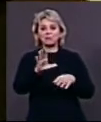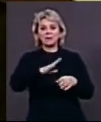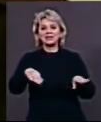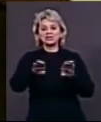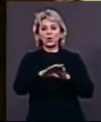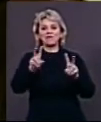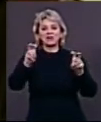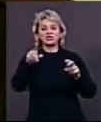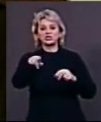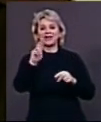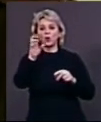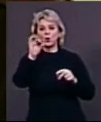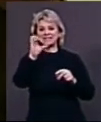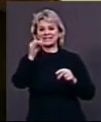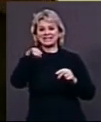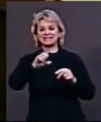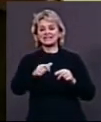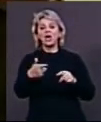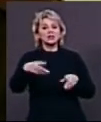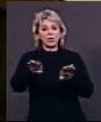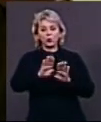выражение «косить». Оно неприемлемо сейчас. И